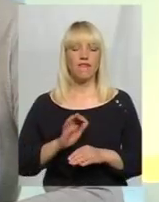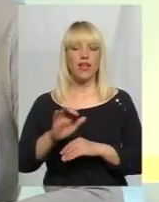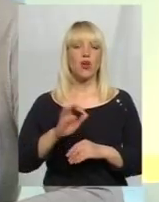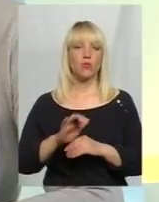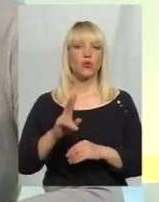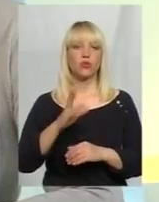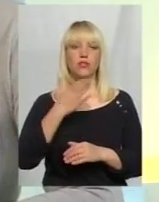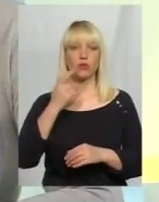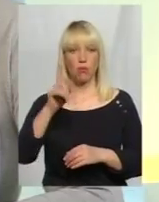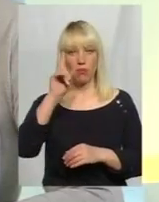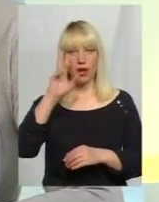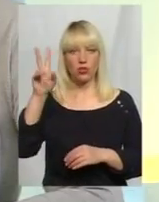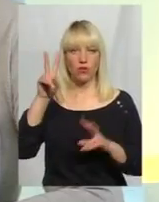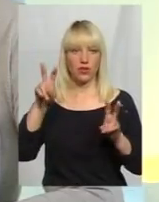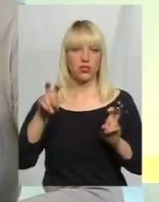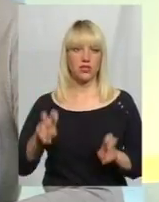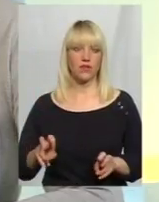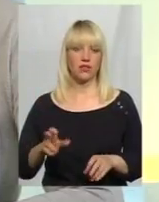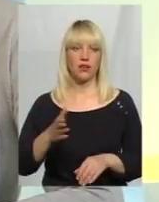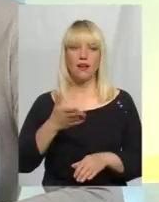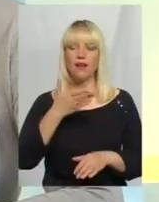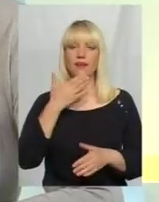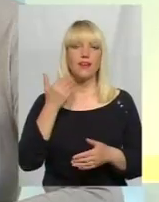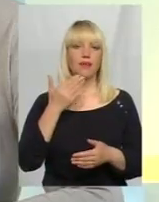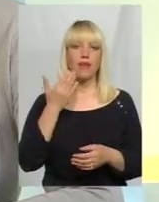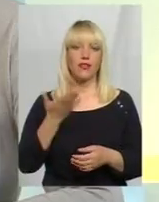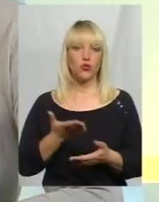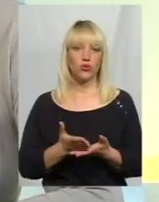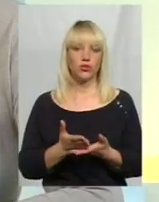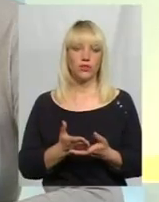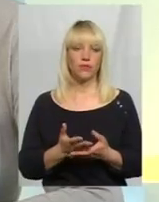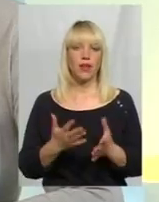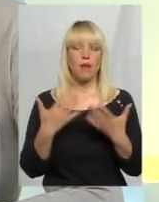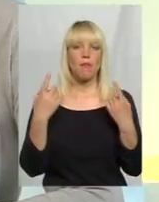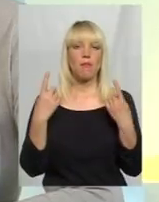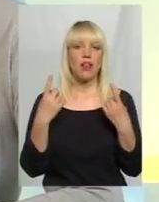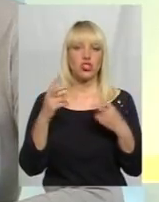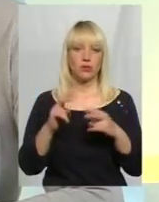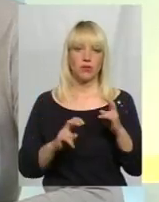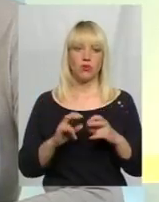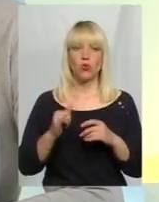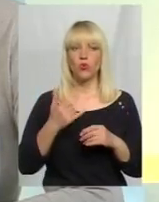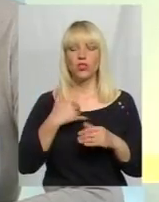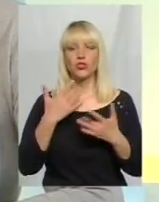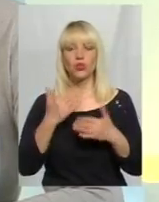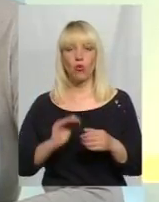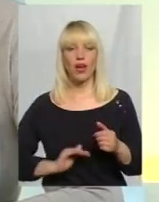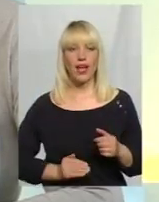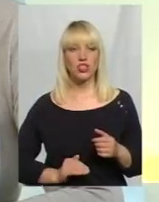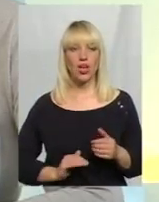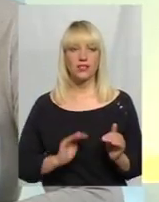имеют брендовых названий, которые не имеют больших предприятий. Но у нас столько частников,